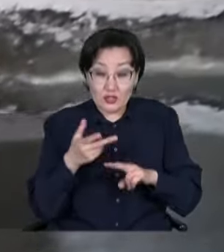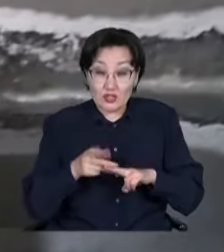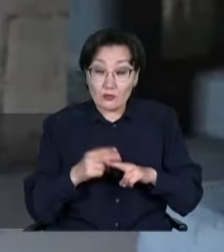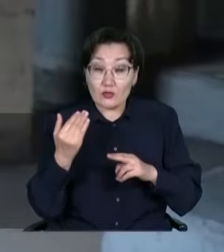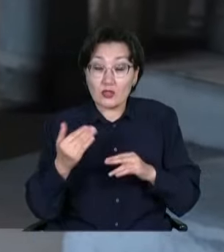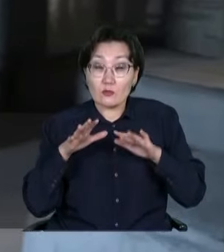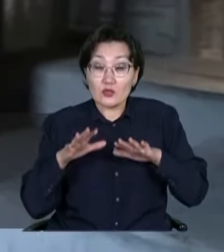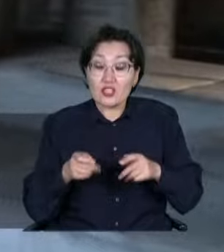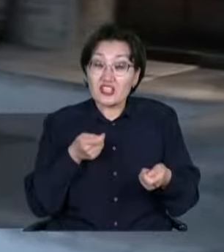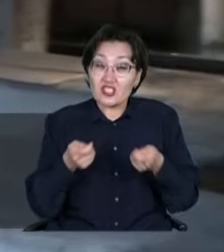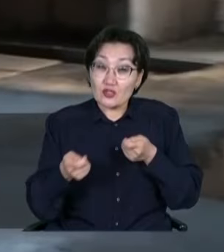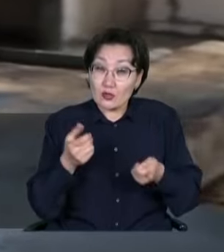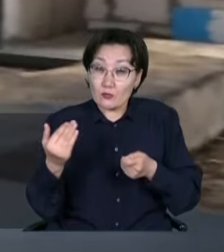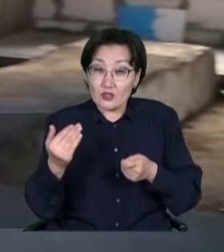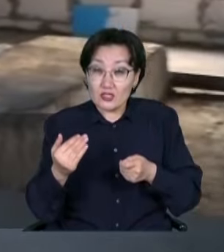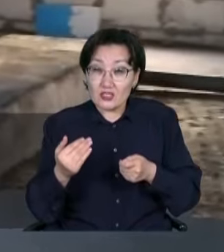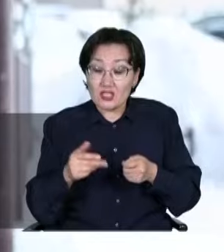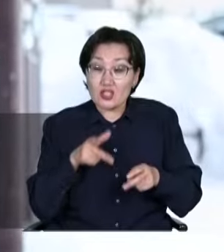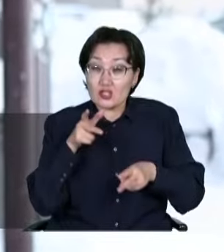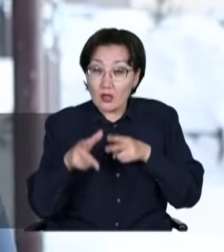олар жергілікті шенеуніктерге үміт артады.